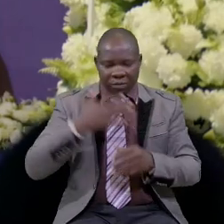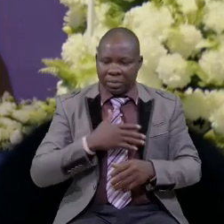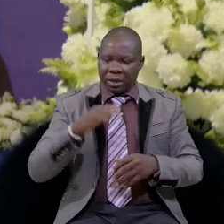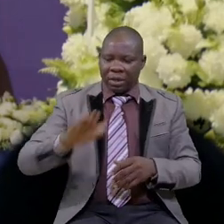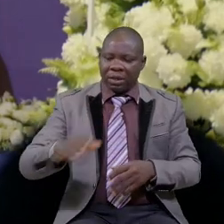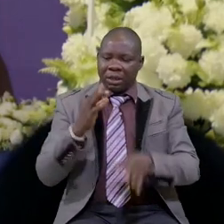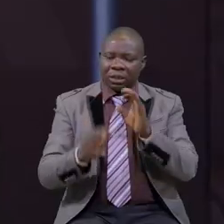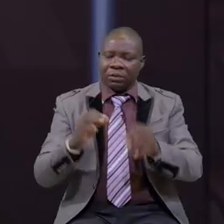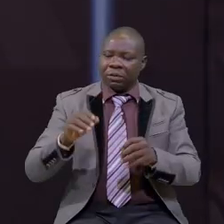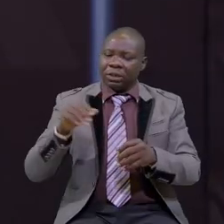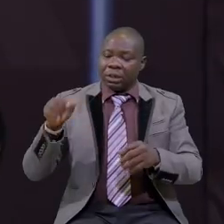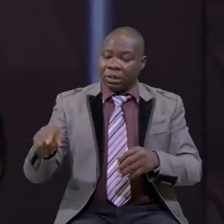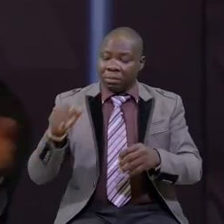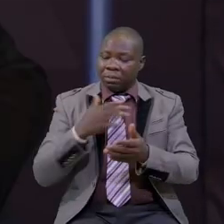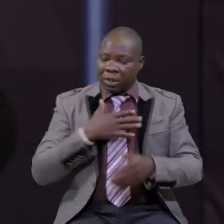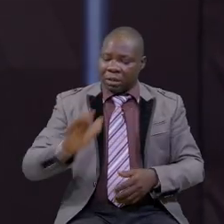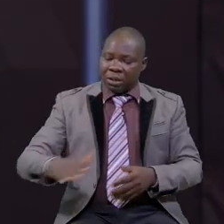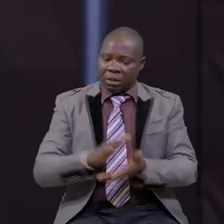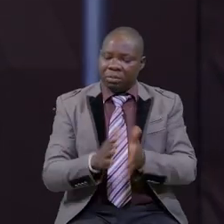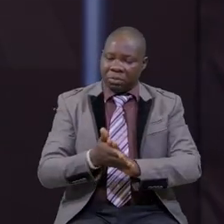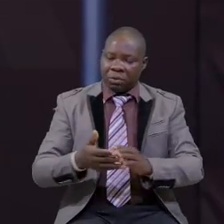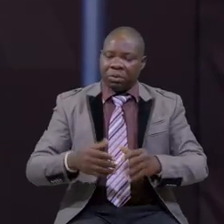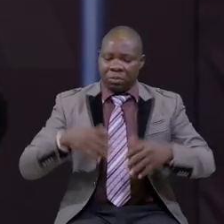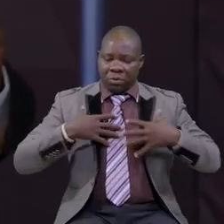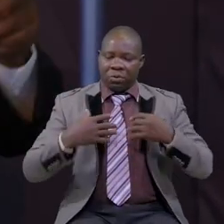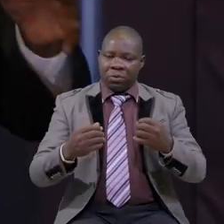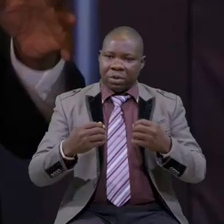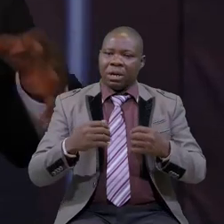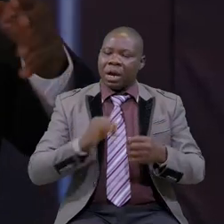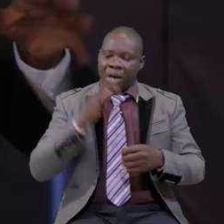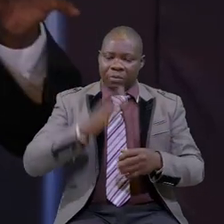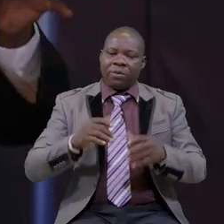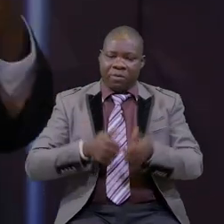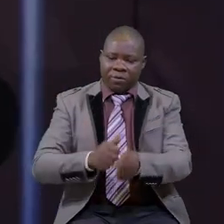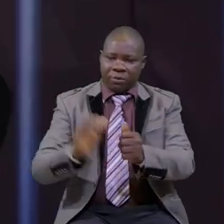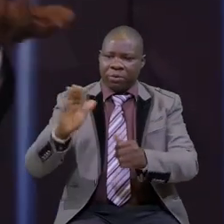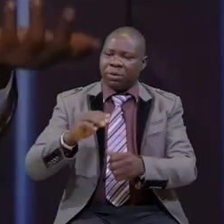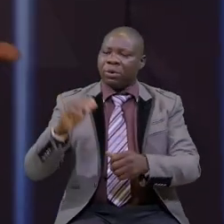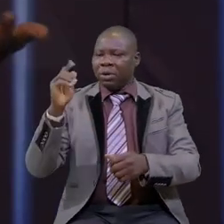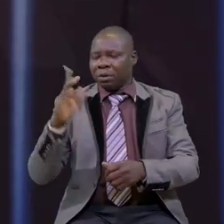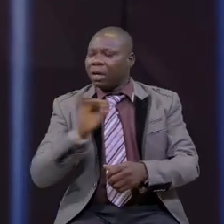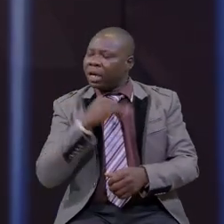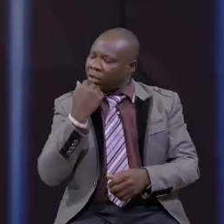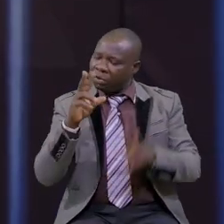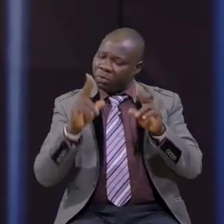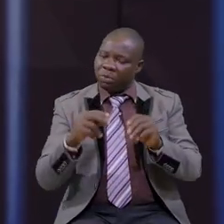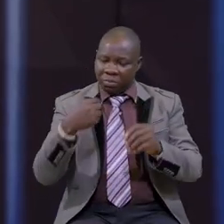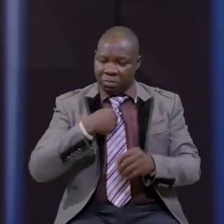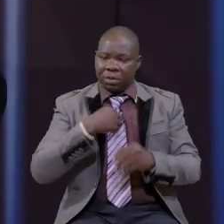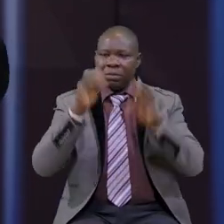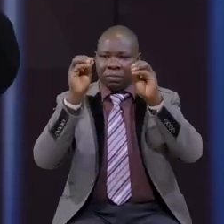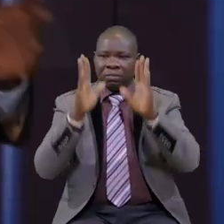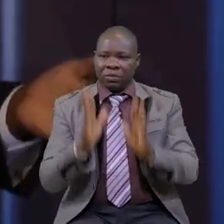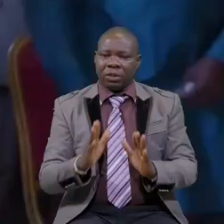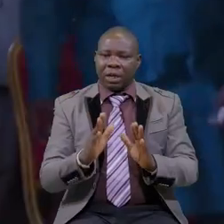jeter le Dieu. J'ai dit, non, je suis un enseignant. Je dis à mes élèves ce qu'ils doivent faire. Ce ne sont pas mes élèves qui me disent ce qu'il